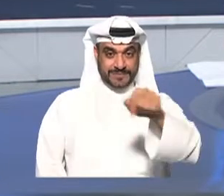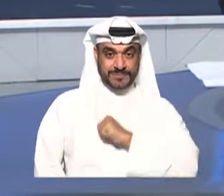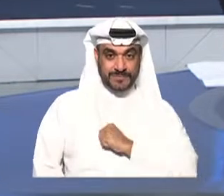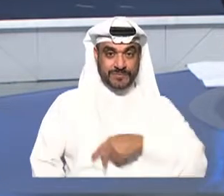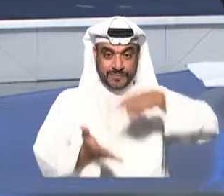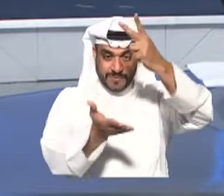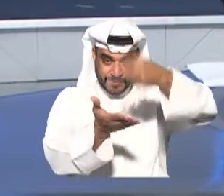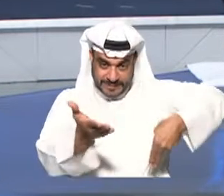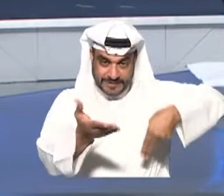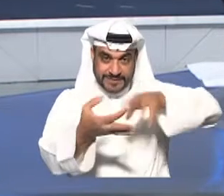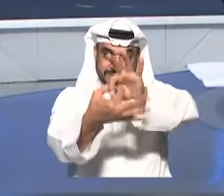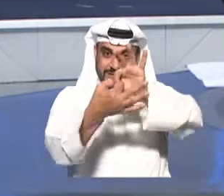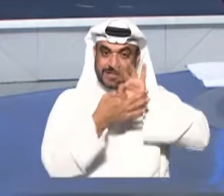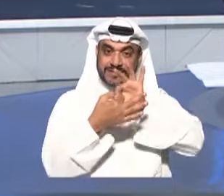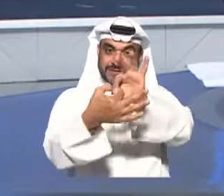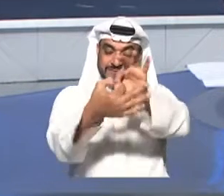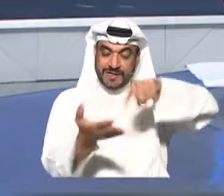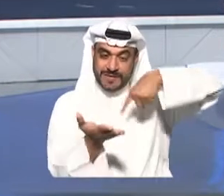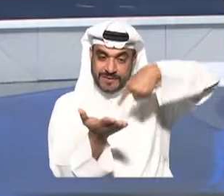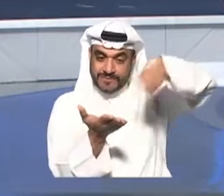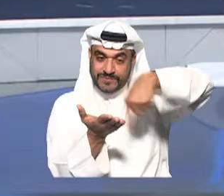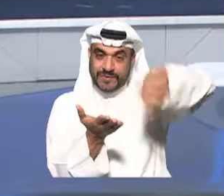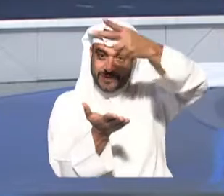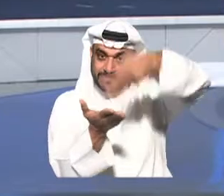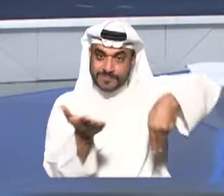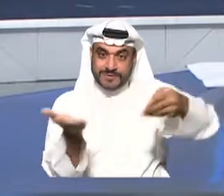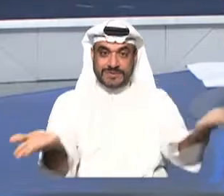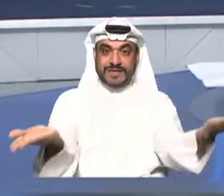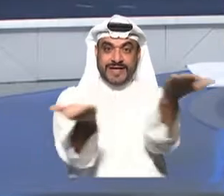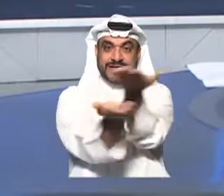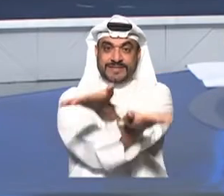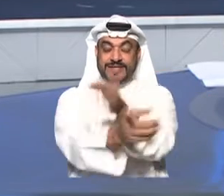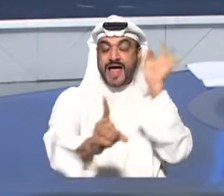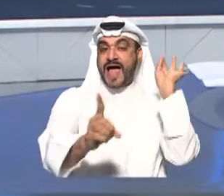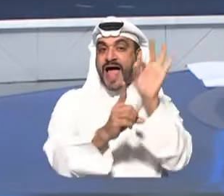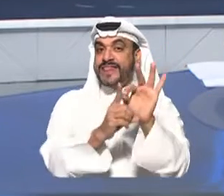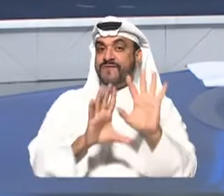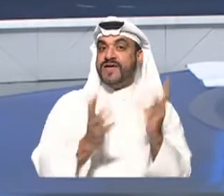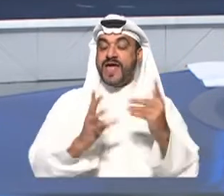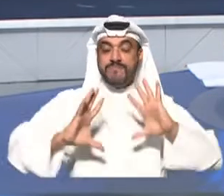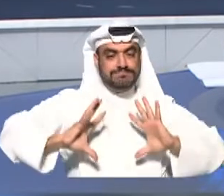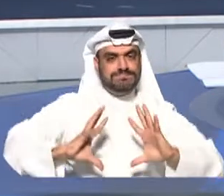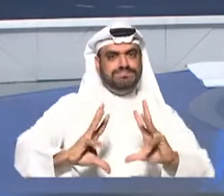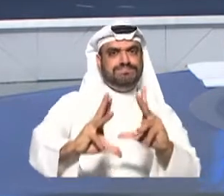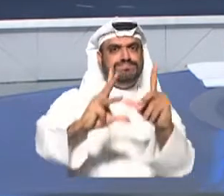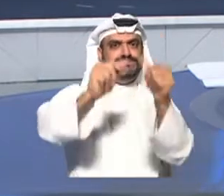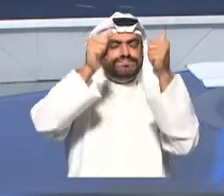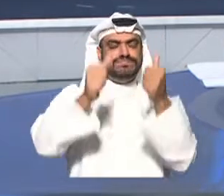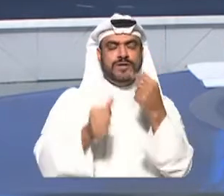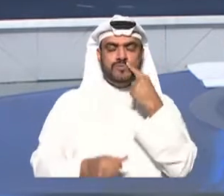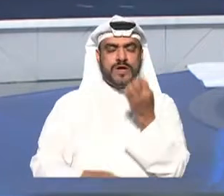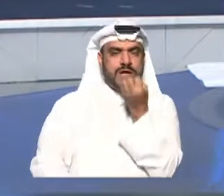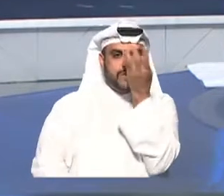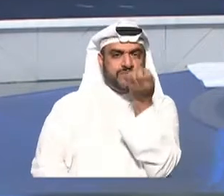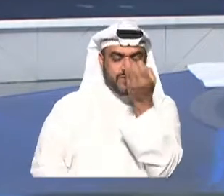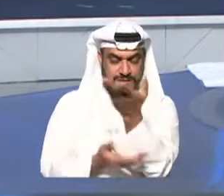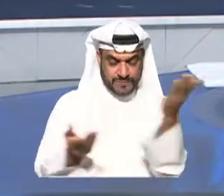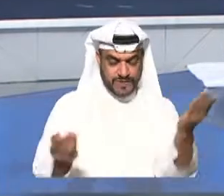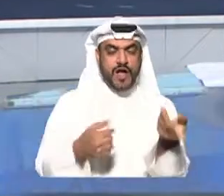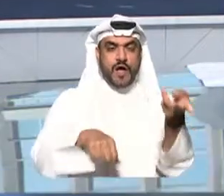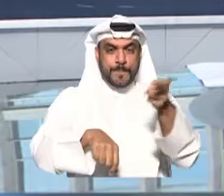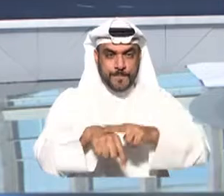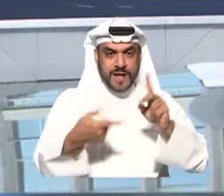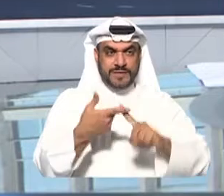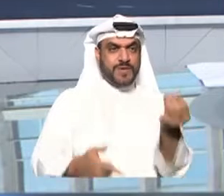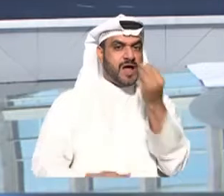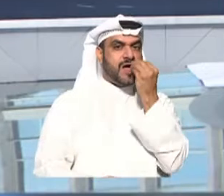إن الاتفاقية الموقعة اليوم تهدف بشكل رئيسي إلى رفع كفاءة مختلف القطاعات الزراعية والغذائية في بلادنا،